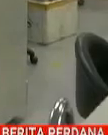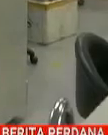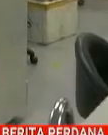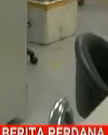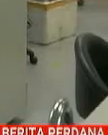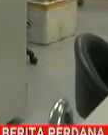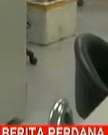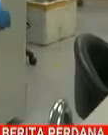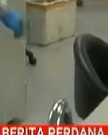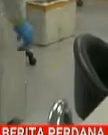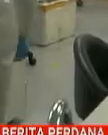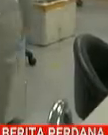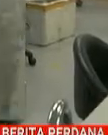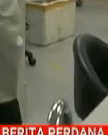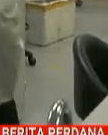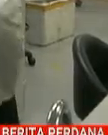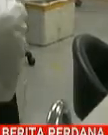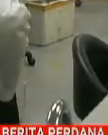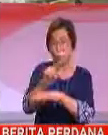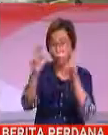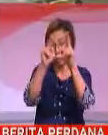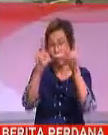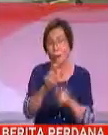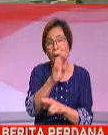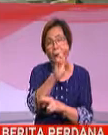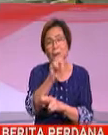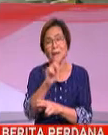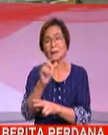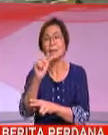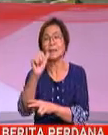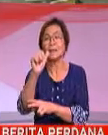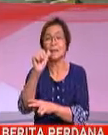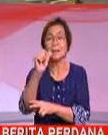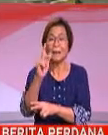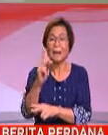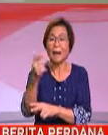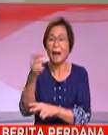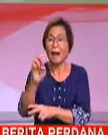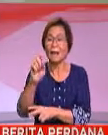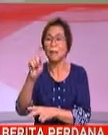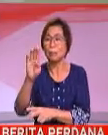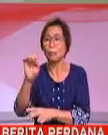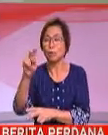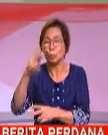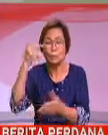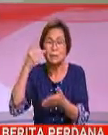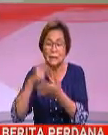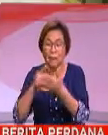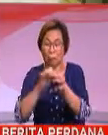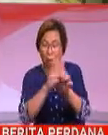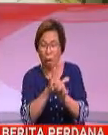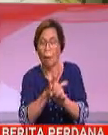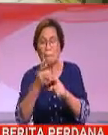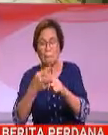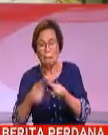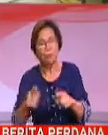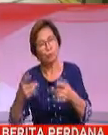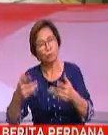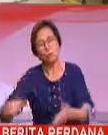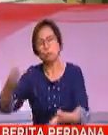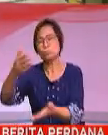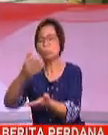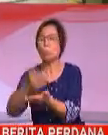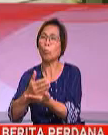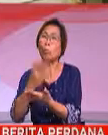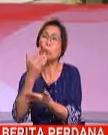Sebelum ini, KKM telah menggunakan ujian RTK antibody untuk mengesan virus COVID-19. Namun, ia telah